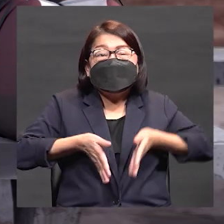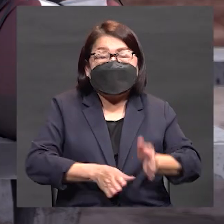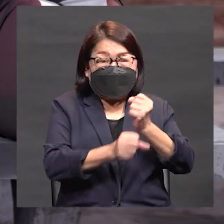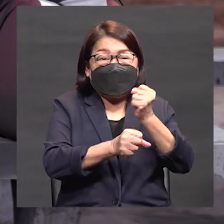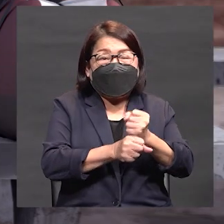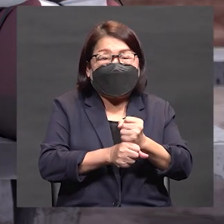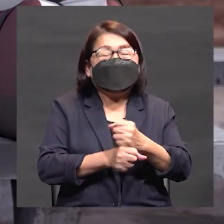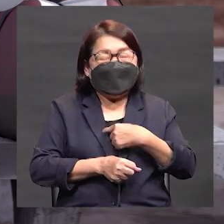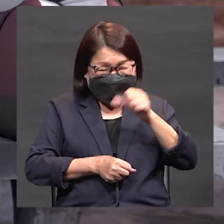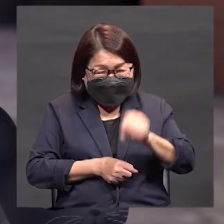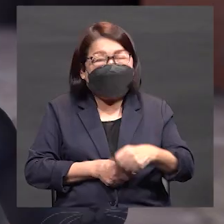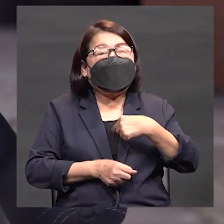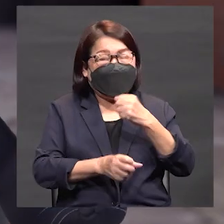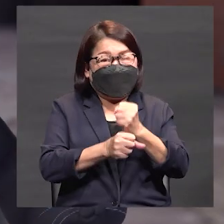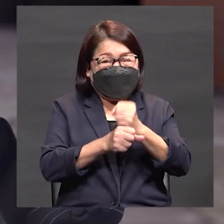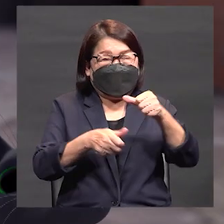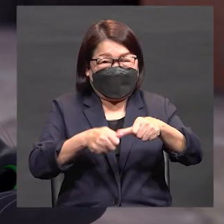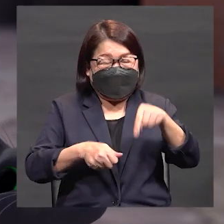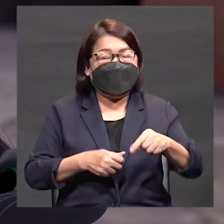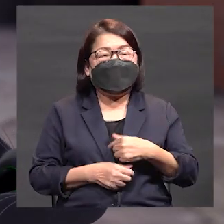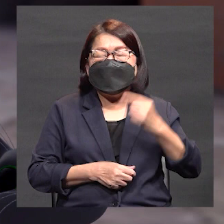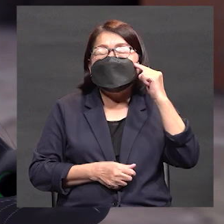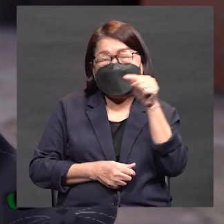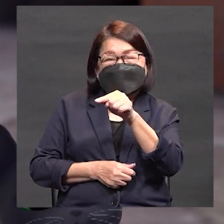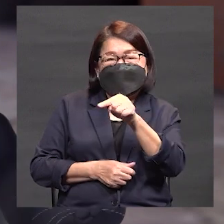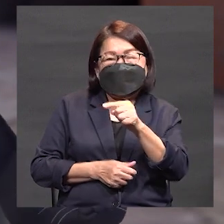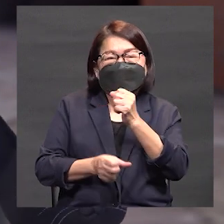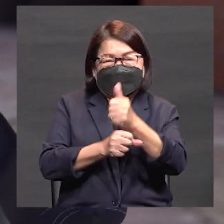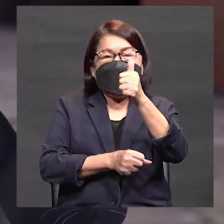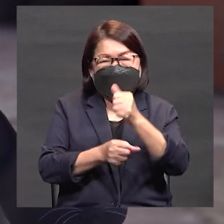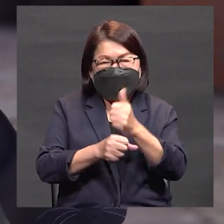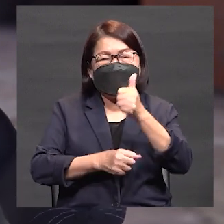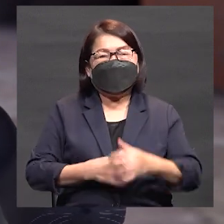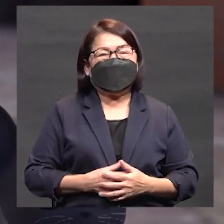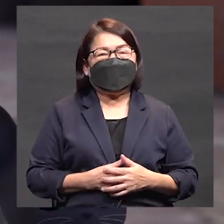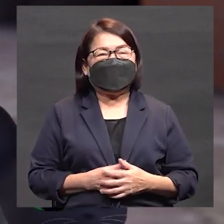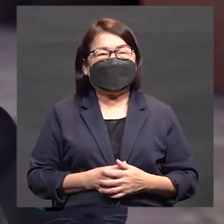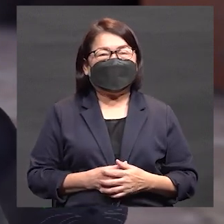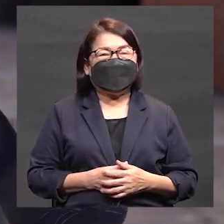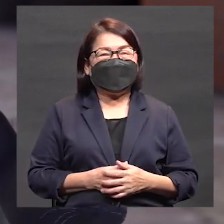จะกลับมาทำงานที่นี ่หนูเชื่อว่าพี่ต้องทำได้ดีมากแน่ๆค่ะฮะ